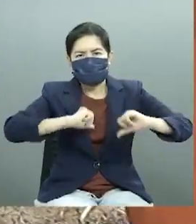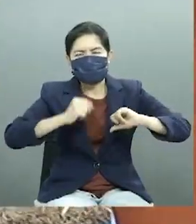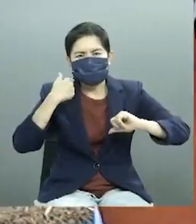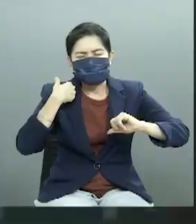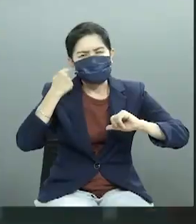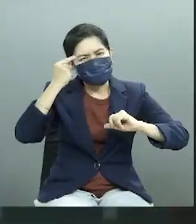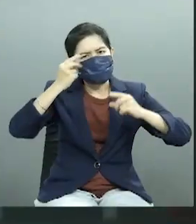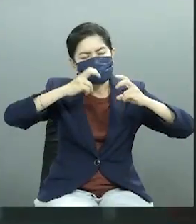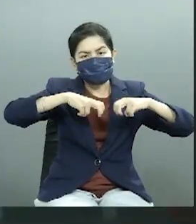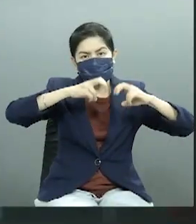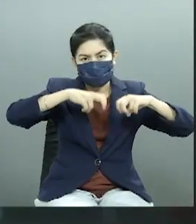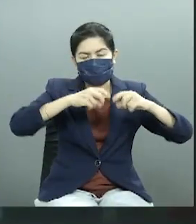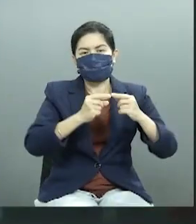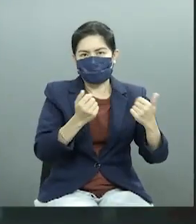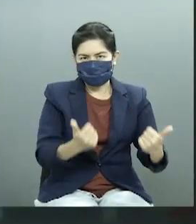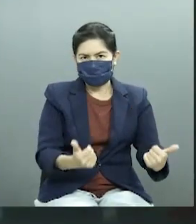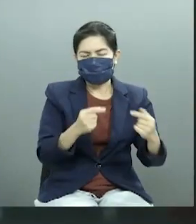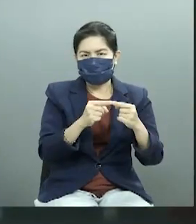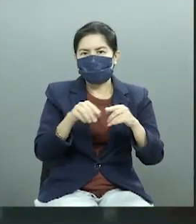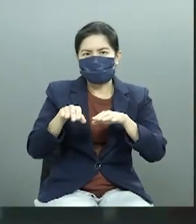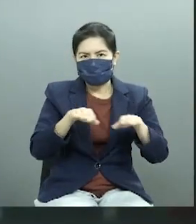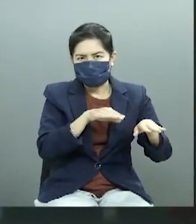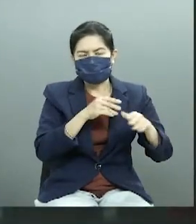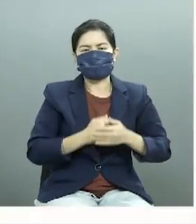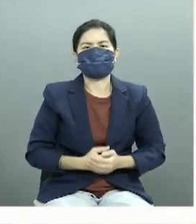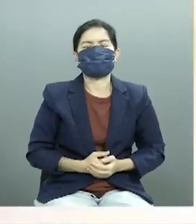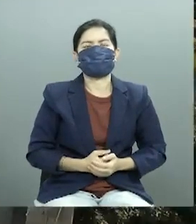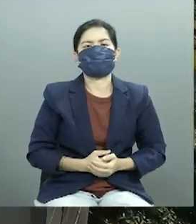ทยพีบีเอสเองกำลังเตรียมละครเอาไว้สำหรับท่านผู้ชมทุกท่านครับ